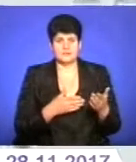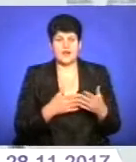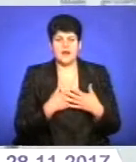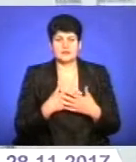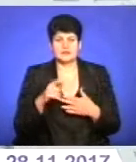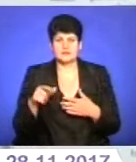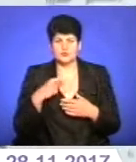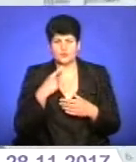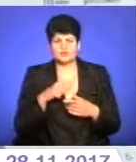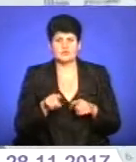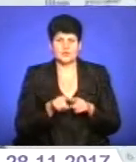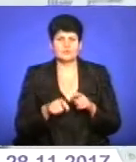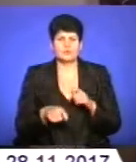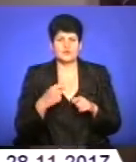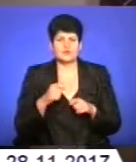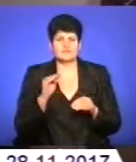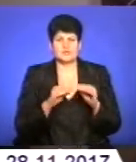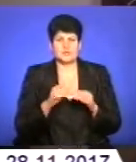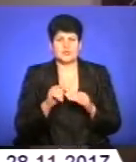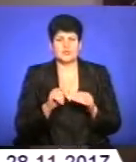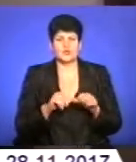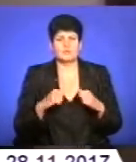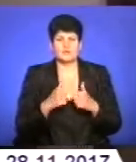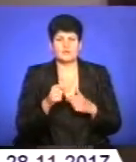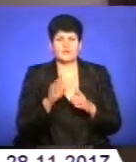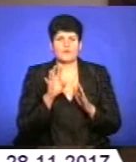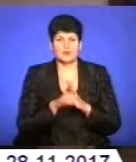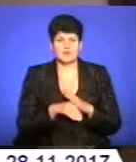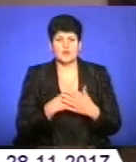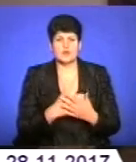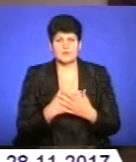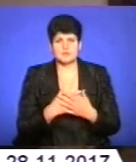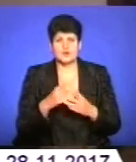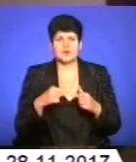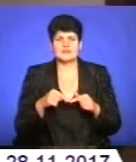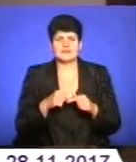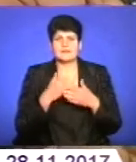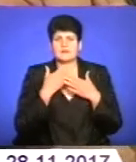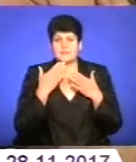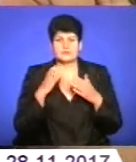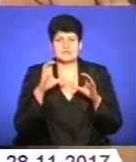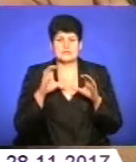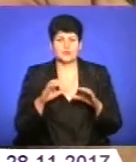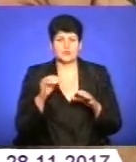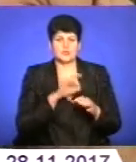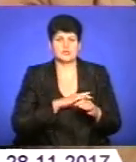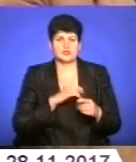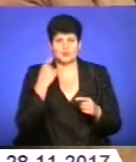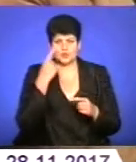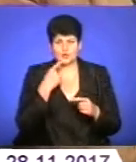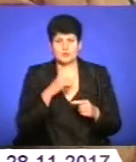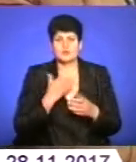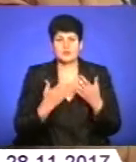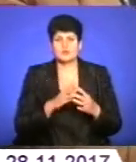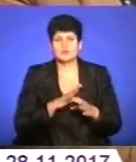порушення були і в складі комісії, адже до неї входили громадські організації без статусу юридичної особи. Кажуть, не буде рішення сьогодні,